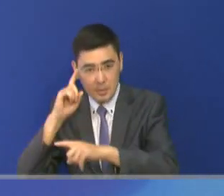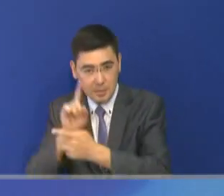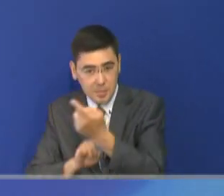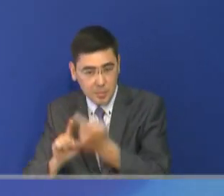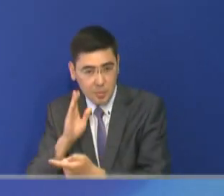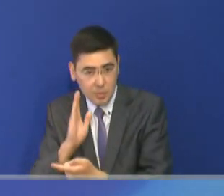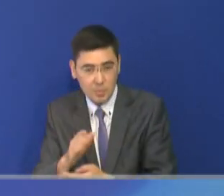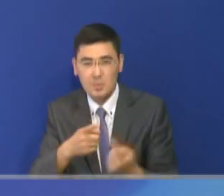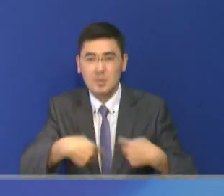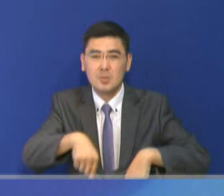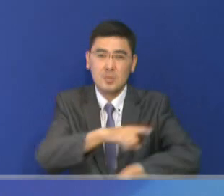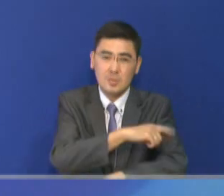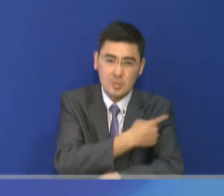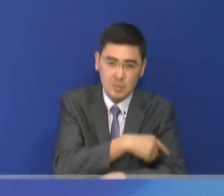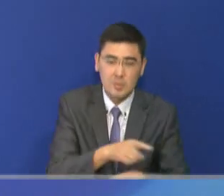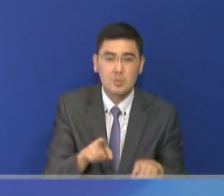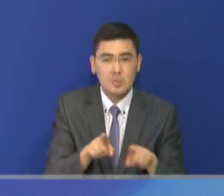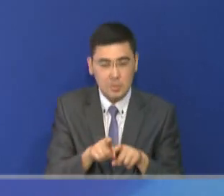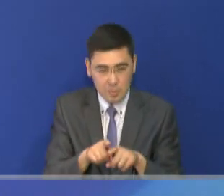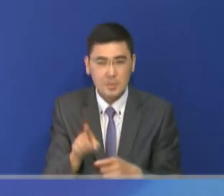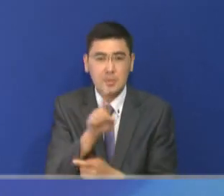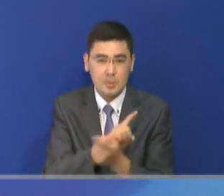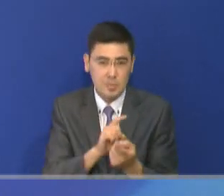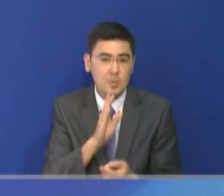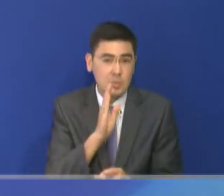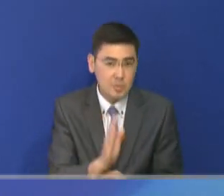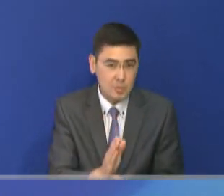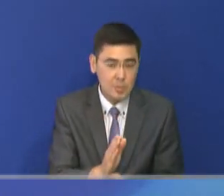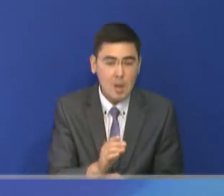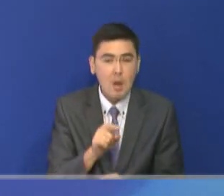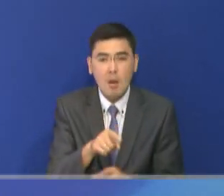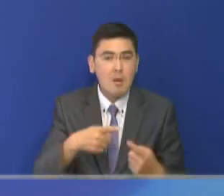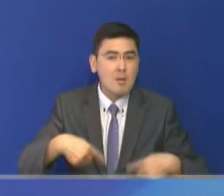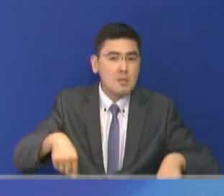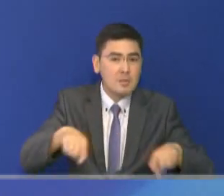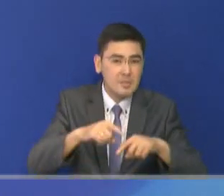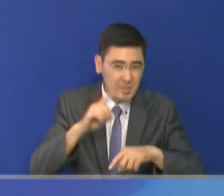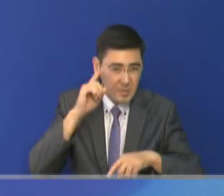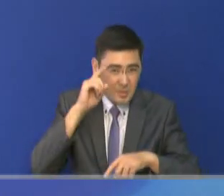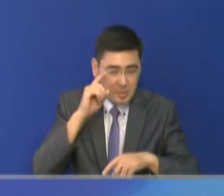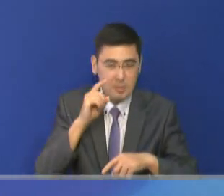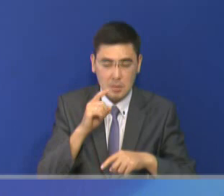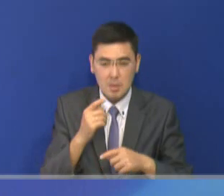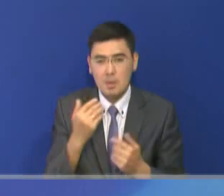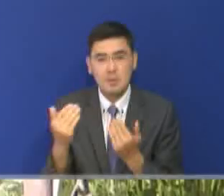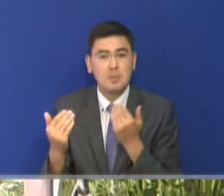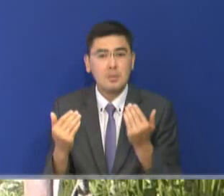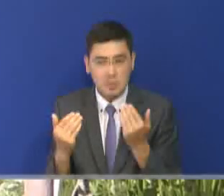поручение увеличить финансирование сферы образования и науки. О том, как это отразится на работе врачей и педагогов, наш следующий